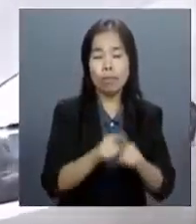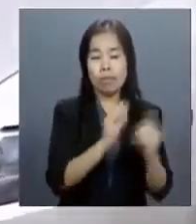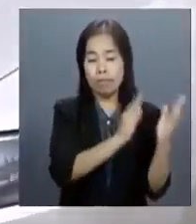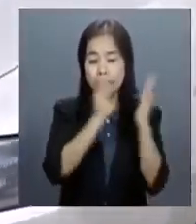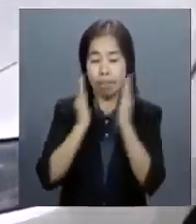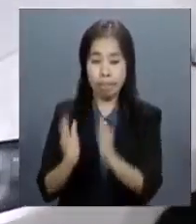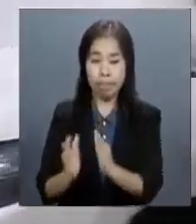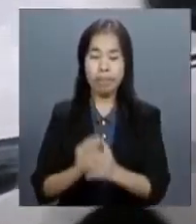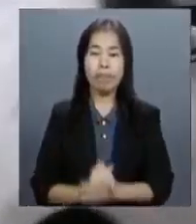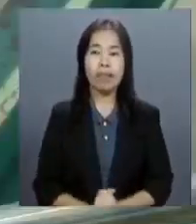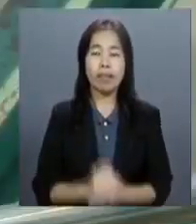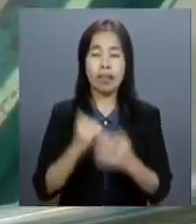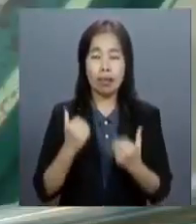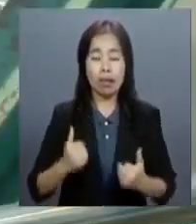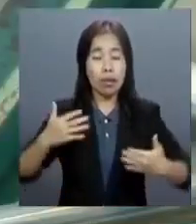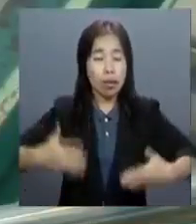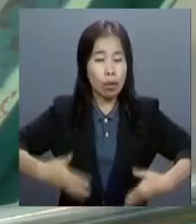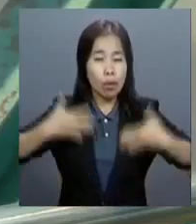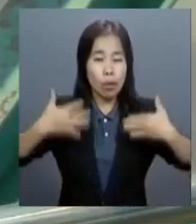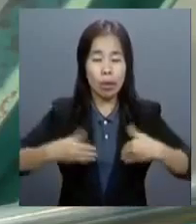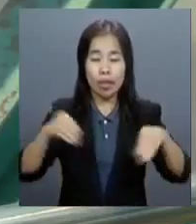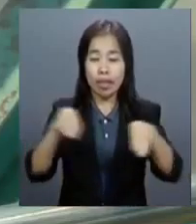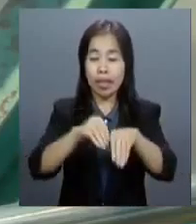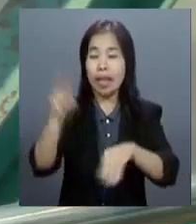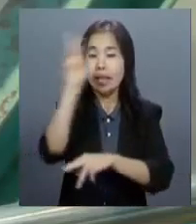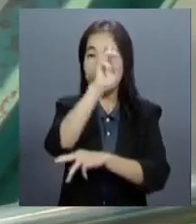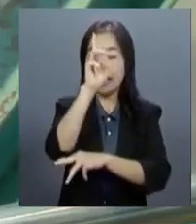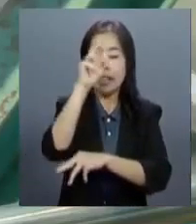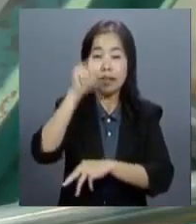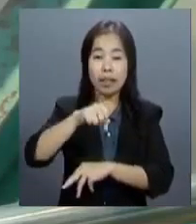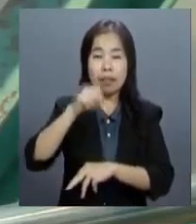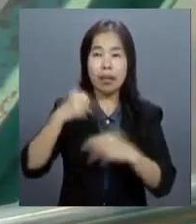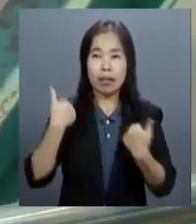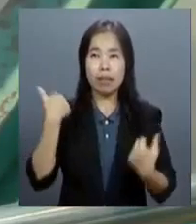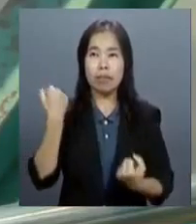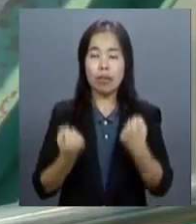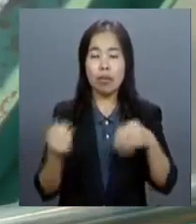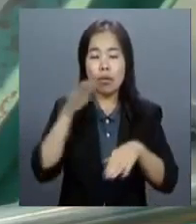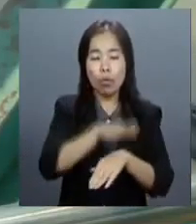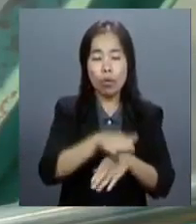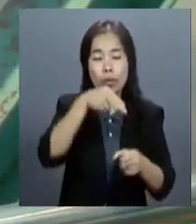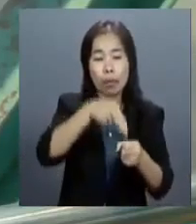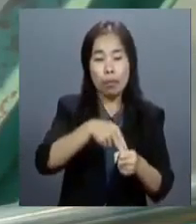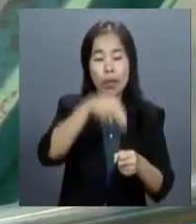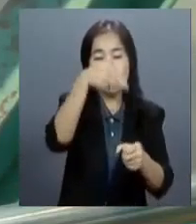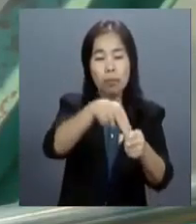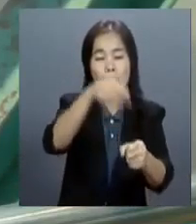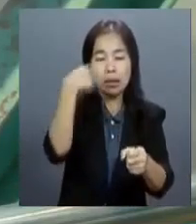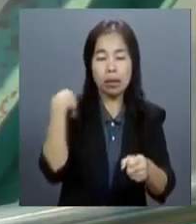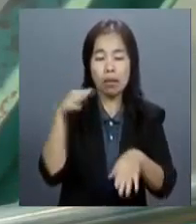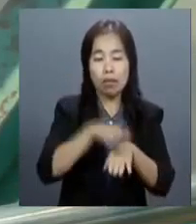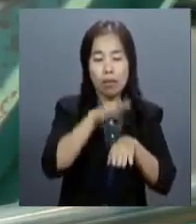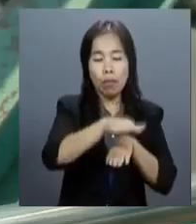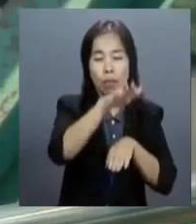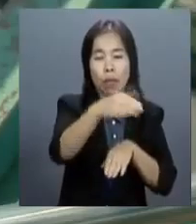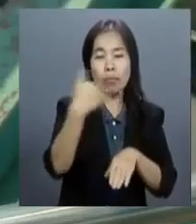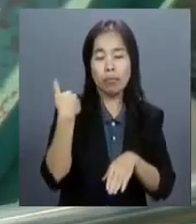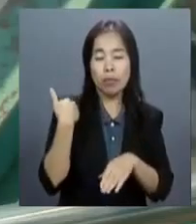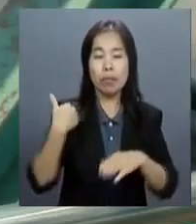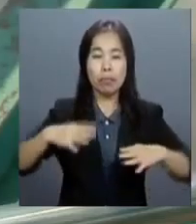สภาพอากาศที่ร้อนจัดในช่วงใกล้เที่ยงแบบนี้ก็ทำให้จุดพักรถหรือว่าปั๊มน้ำมันก็เต็มไปด้วยผู้คนนะคะที่แวะจอดรถ